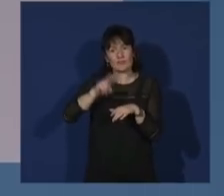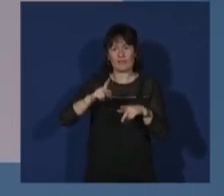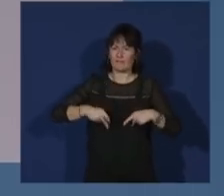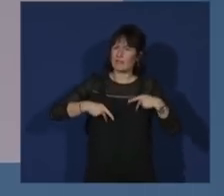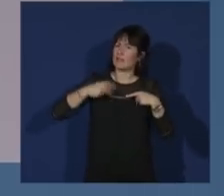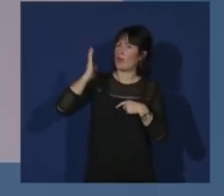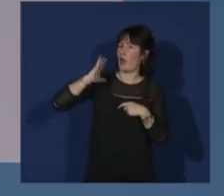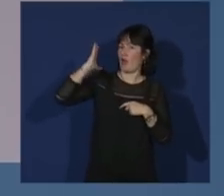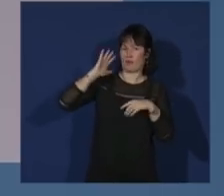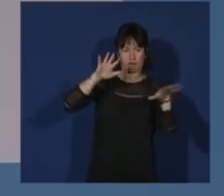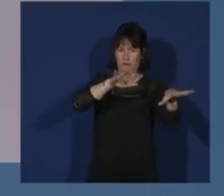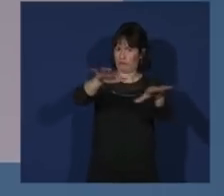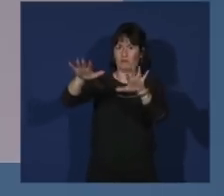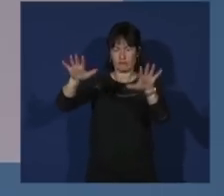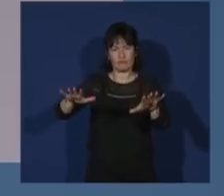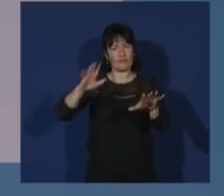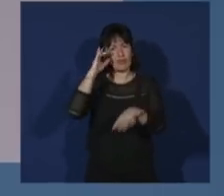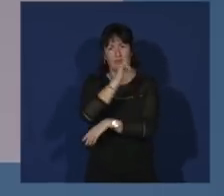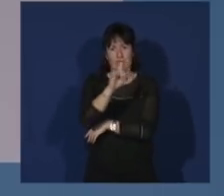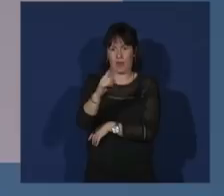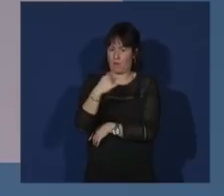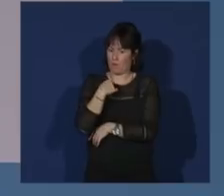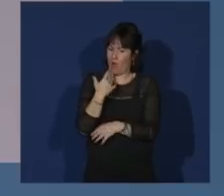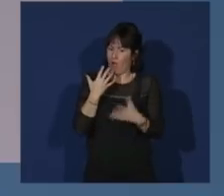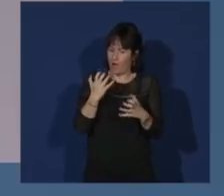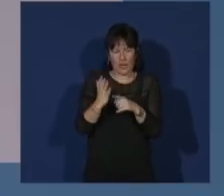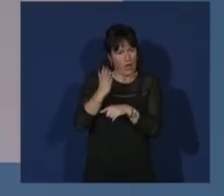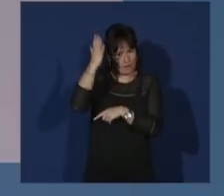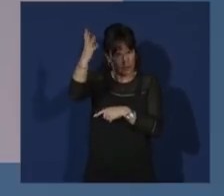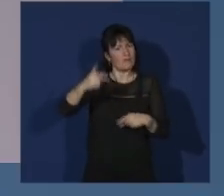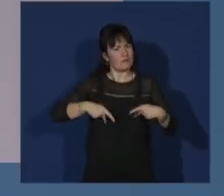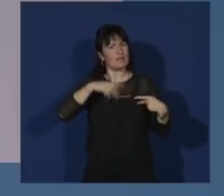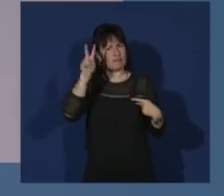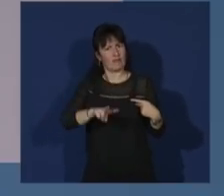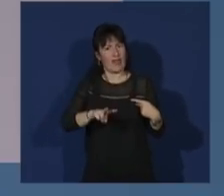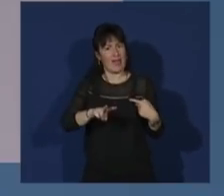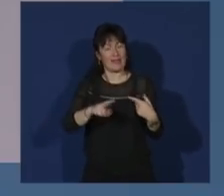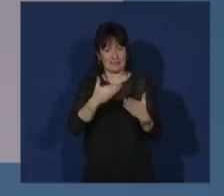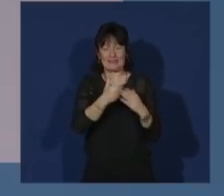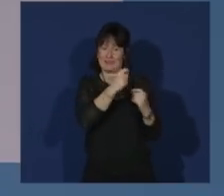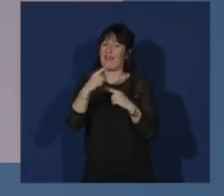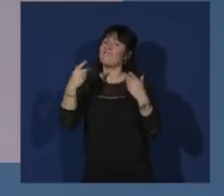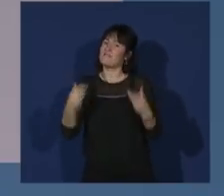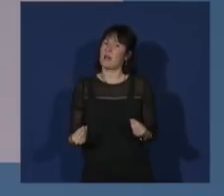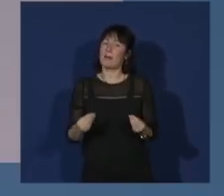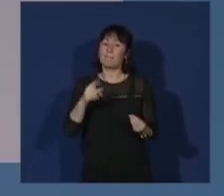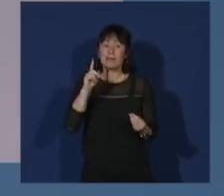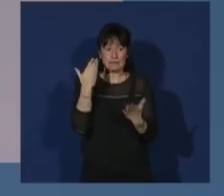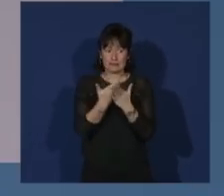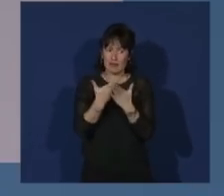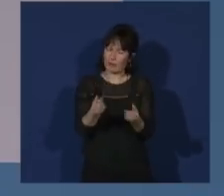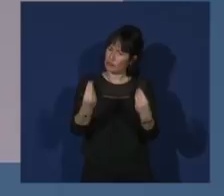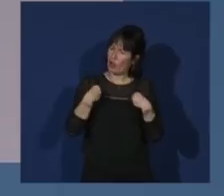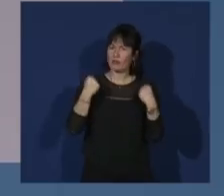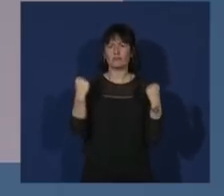aussi avoir une vraie vie après, ça soit une faiblesse. Mais je vais vous dire, ce qui est ma force, c'est notre force collective,